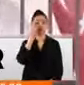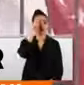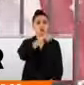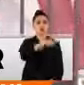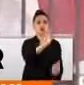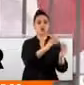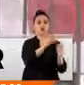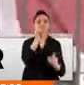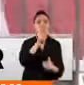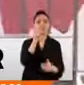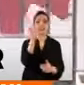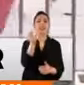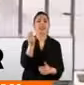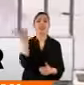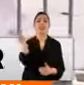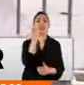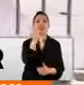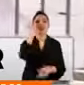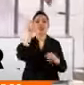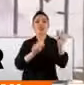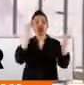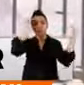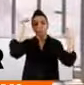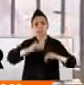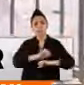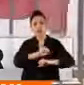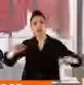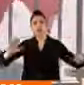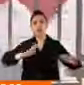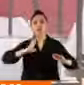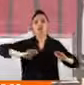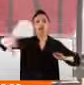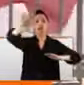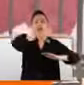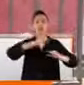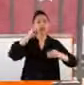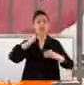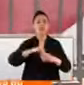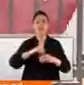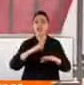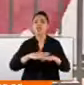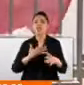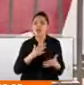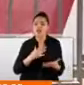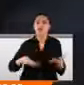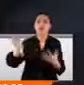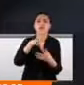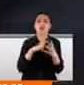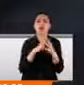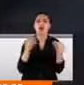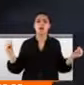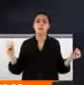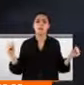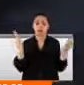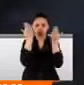de 80'e yakın mağduru var ve mağduriyetler sonrasında herkes elinde avucunda ne varsa kaybetmiş durumda. Ben şu